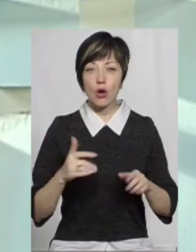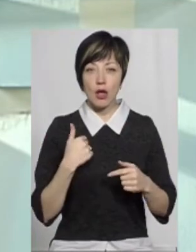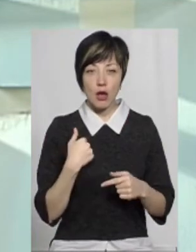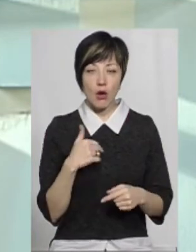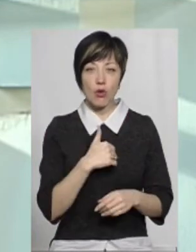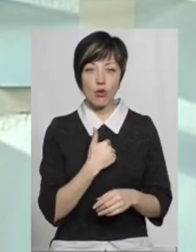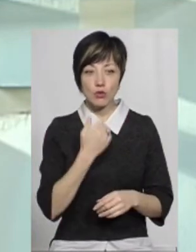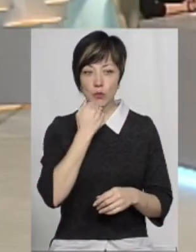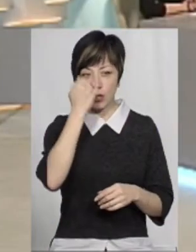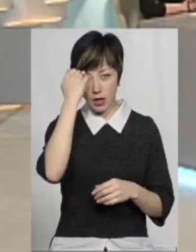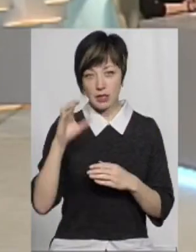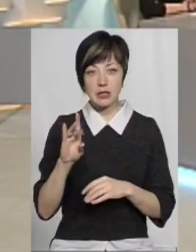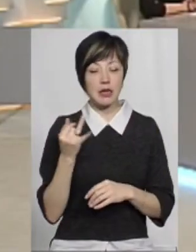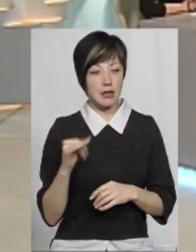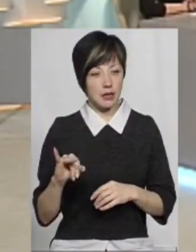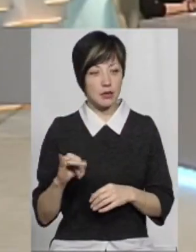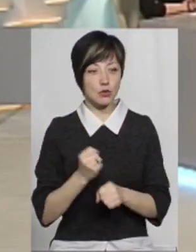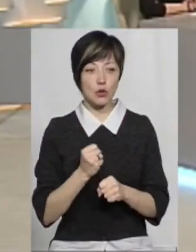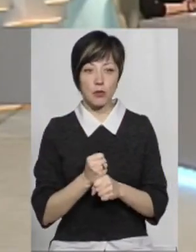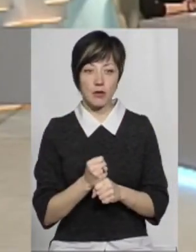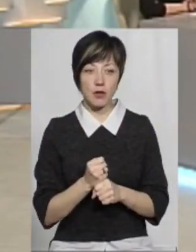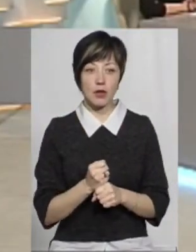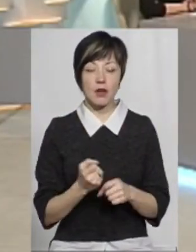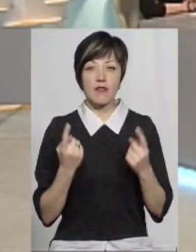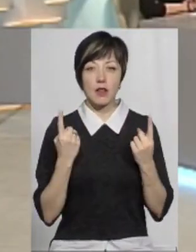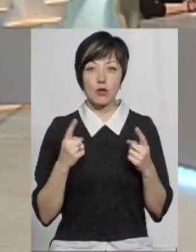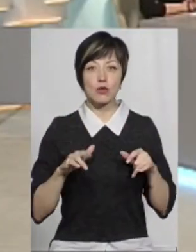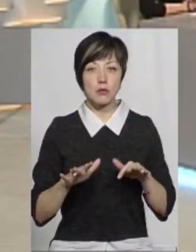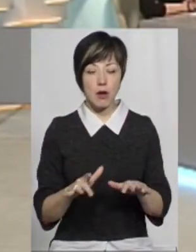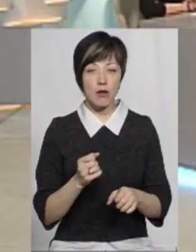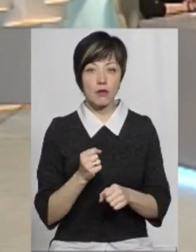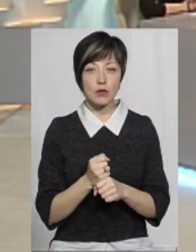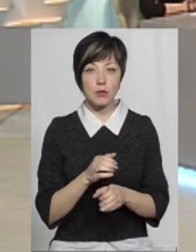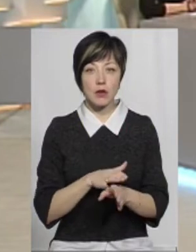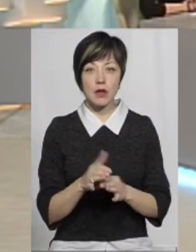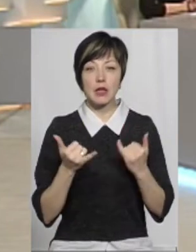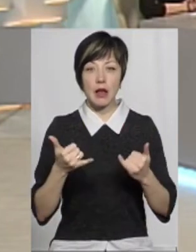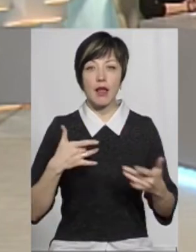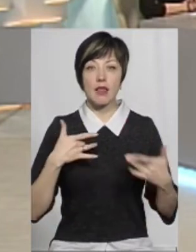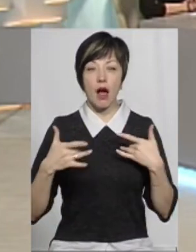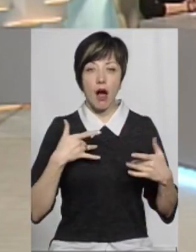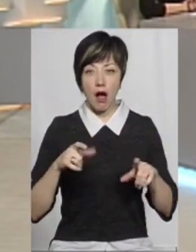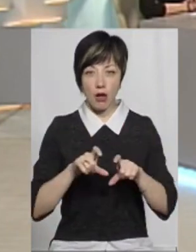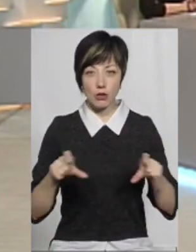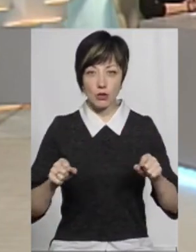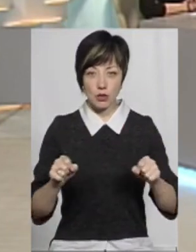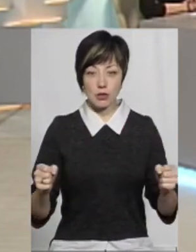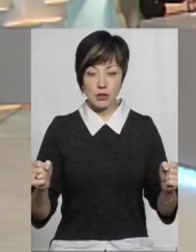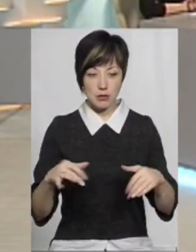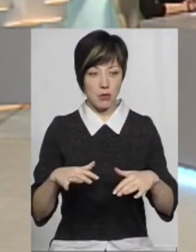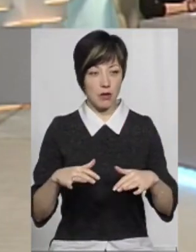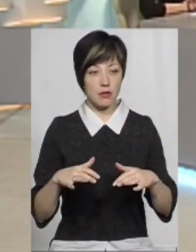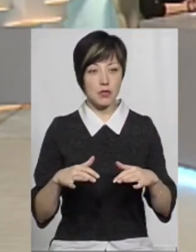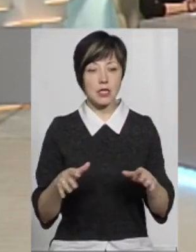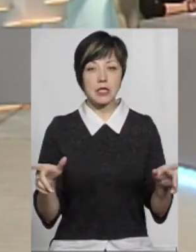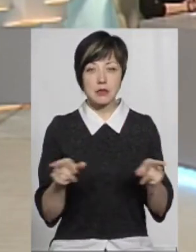я хочу принагідно подякувати Сергію. Сергій зробив дуже велику справу для театру, зібравши сьогодні, будучи